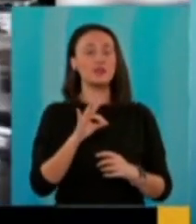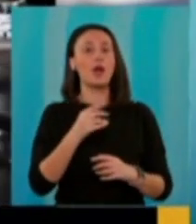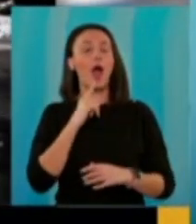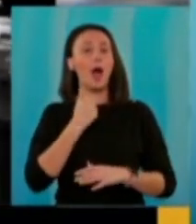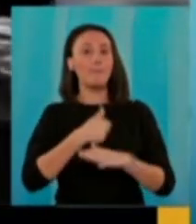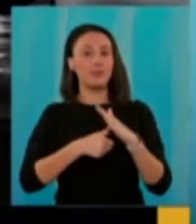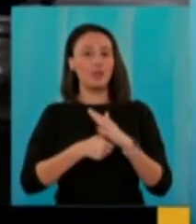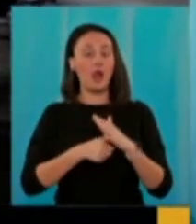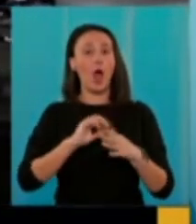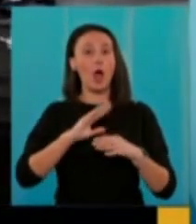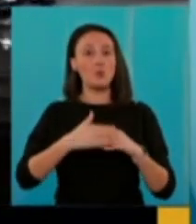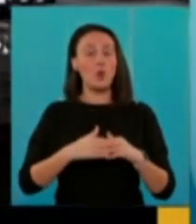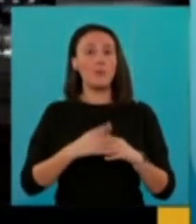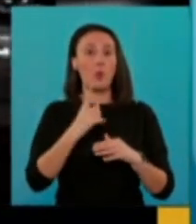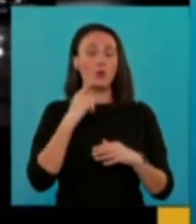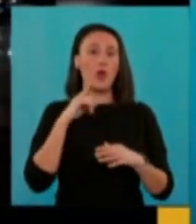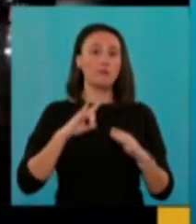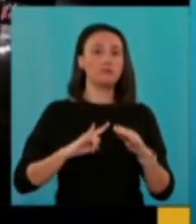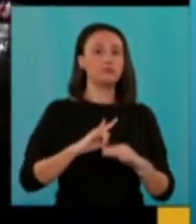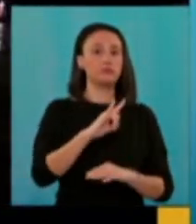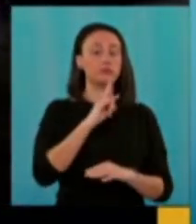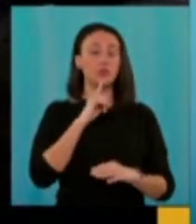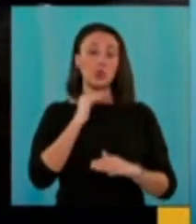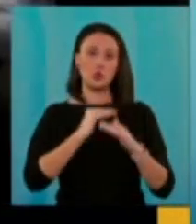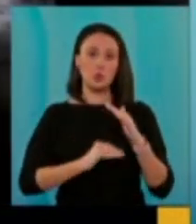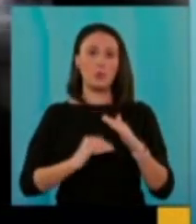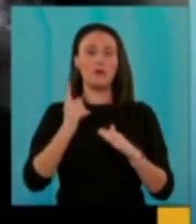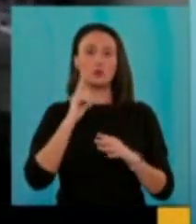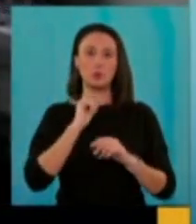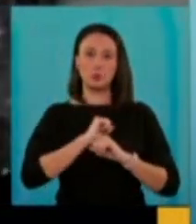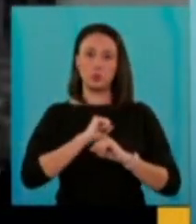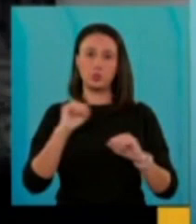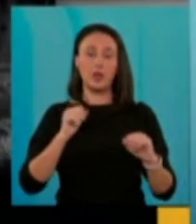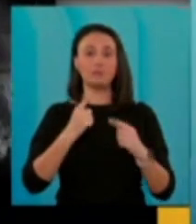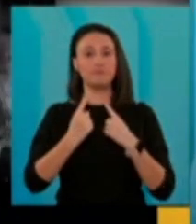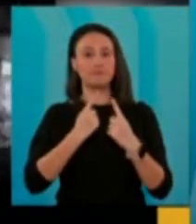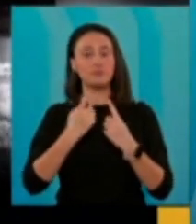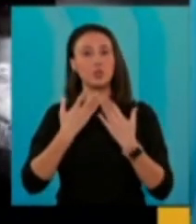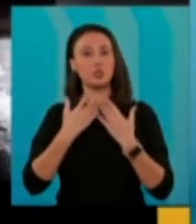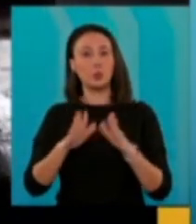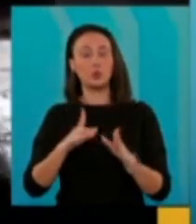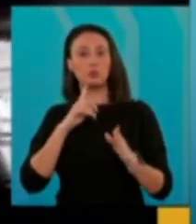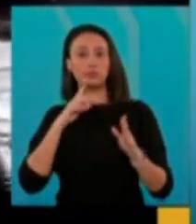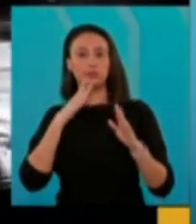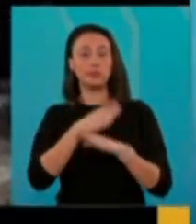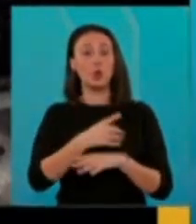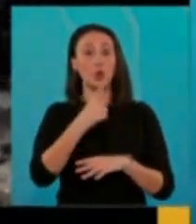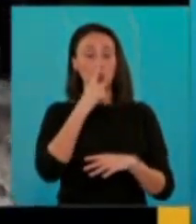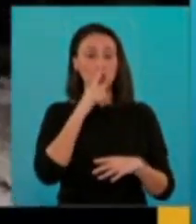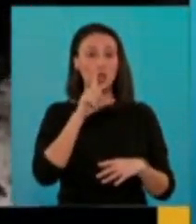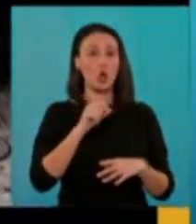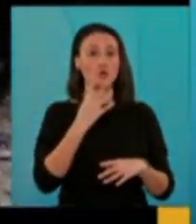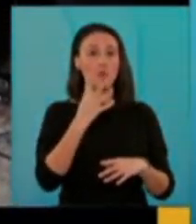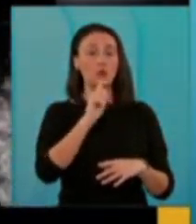capitala Kiev, în apropierea unui aerodrom. Suburbia a fost puternic disputată de la începutul invaziei ruse pe